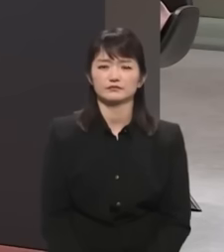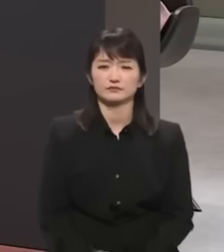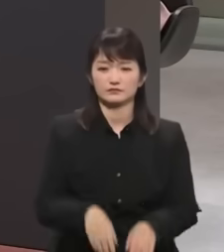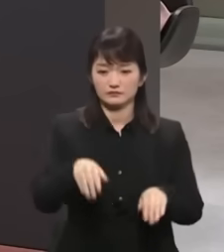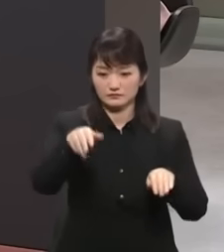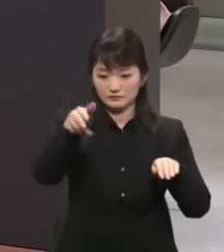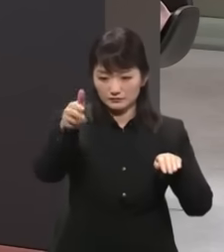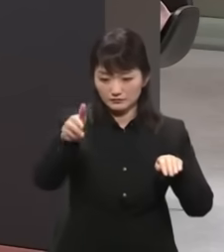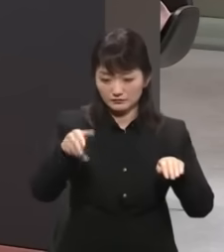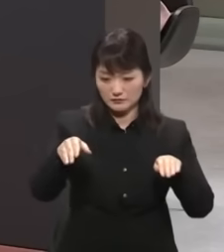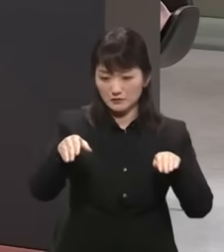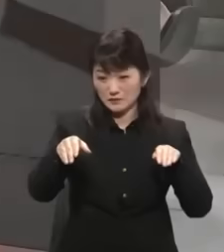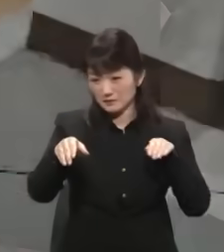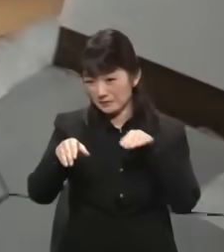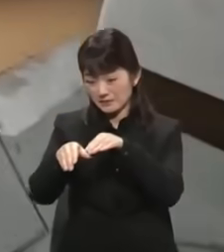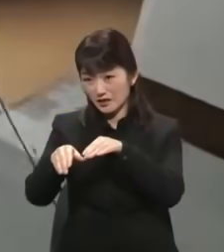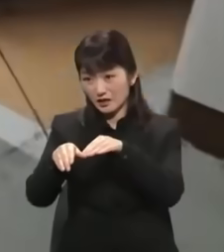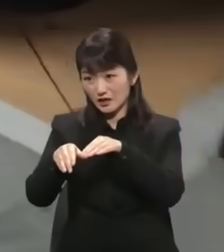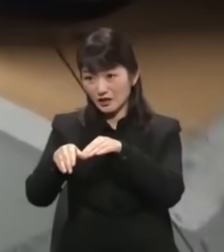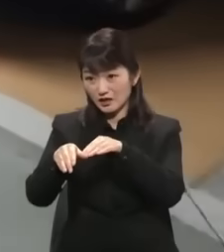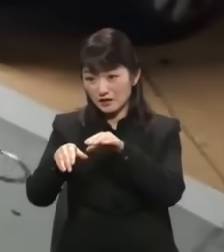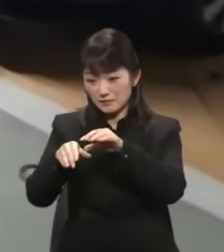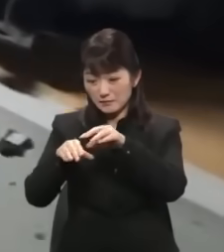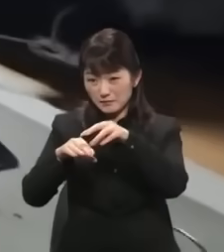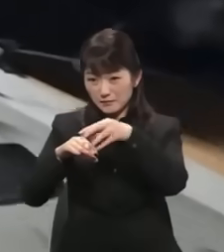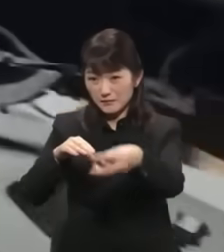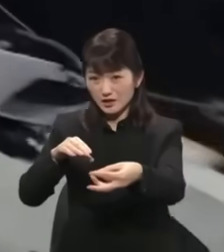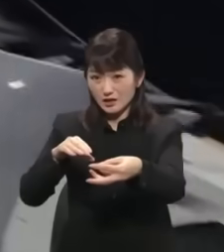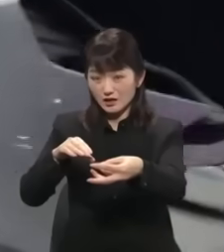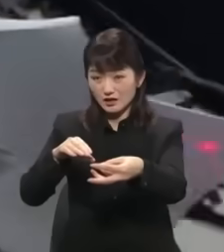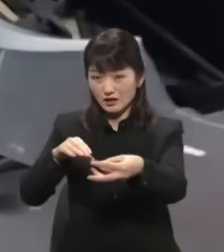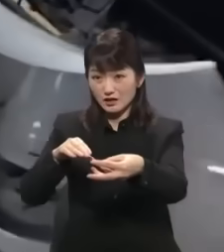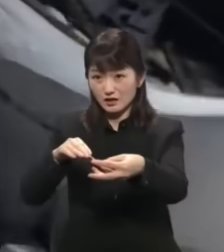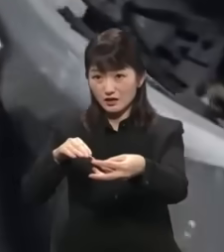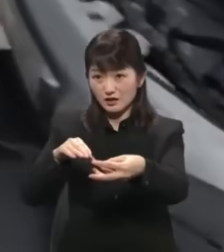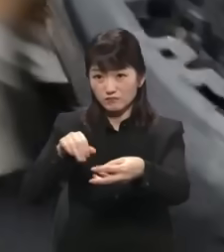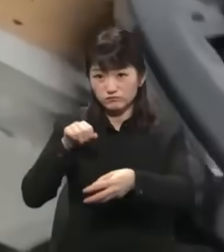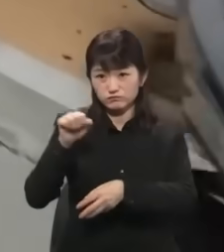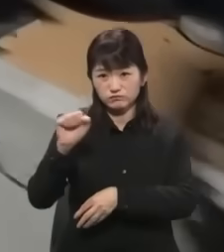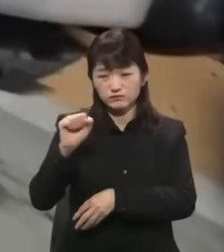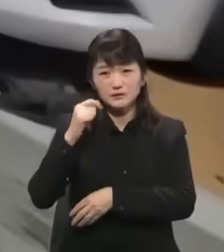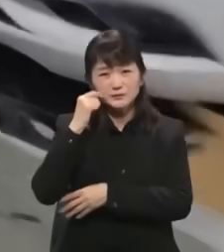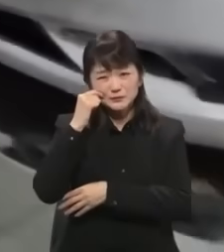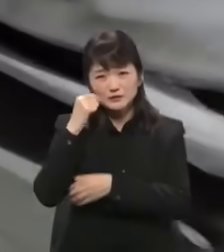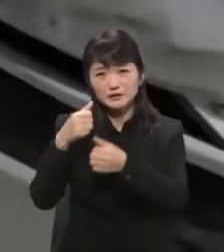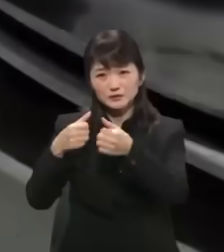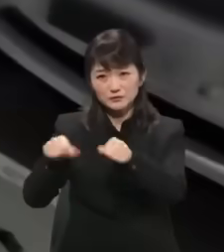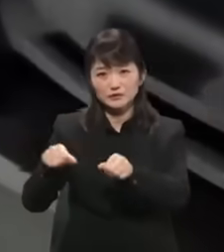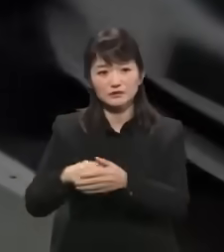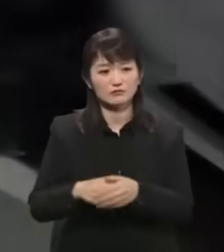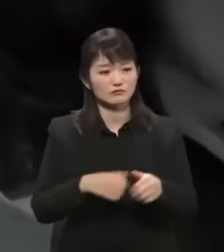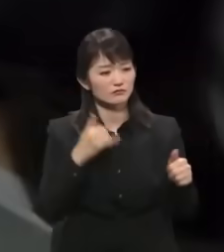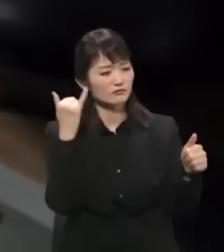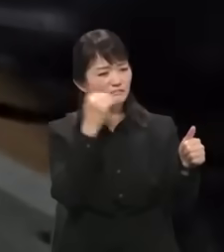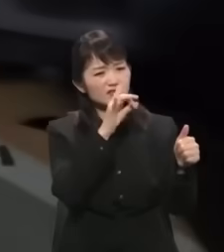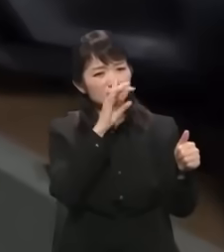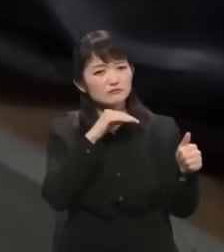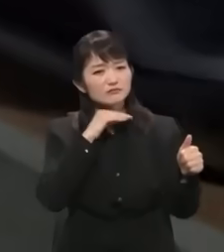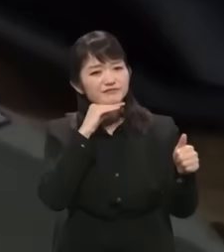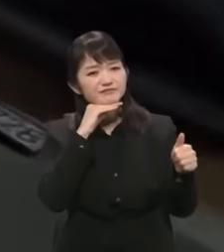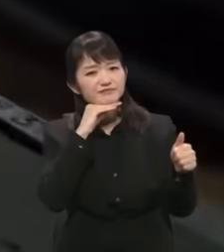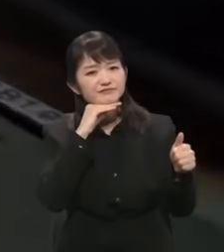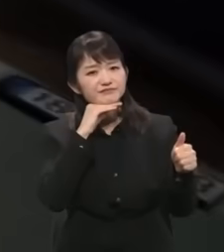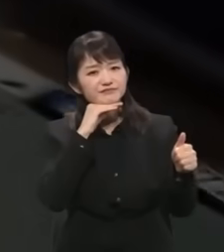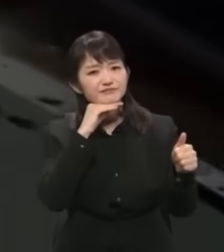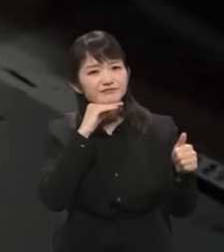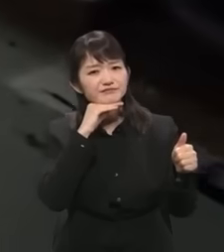정도가 아니라 사실 운행할 수 없을 정도로 파손 됐잖아요데 이런 사고를 그대로 두고 연락이 안 돼서 기다렸다고 하는